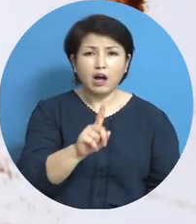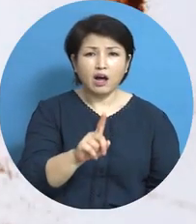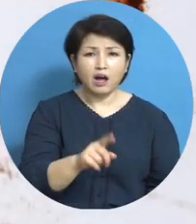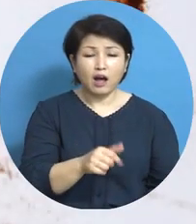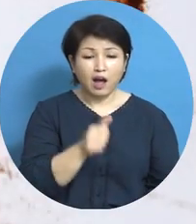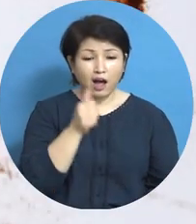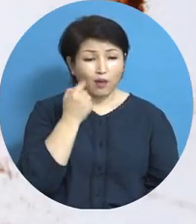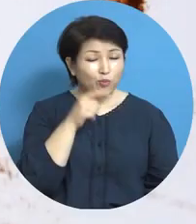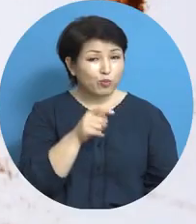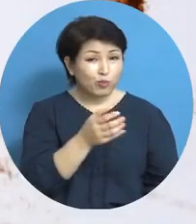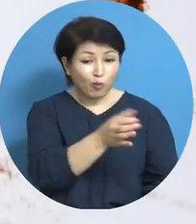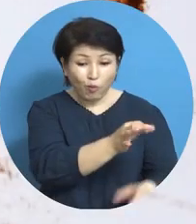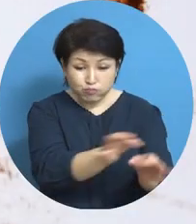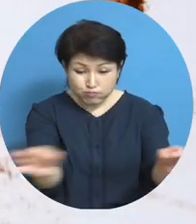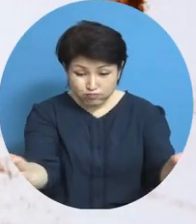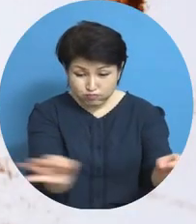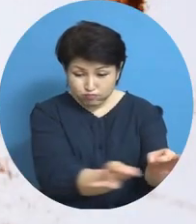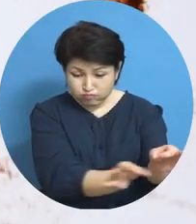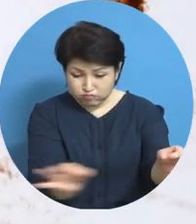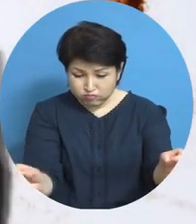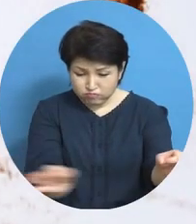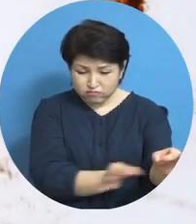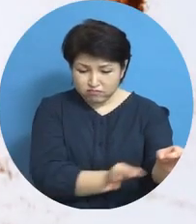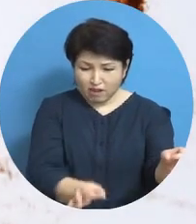진짠가 싶어서 가봤더니 정말 그러고 있어.